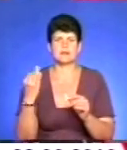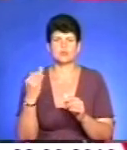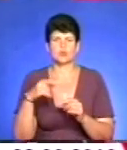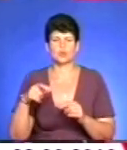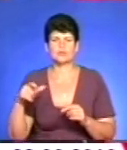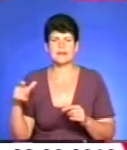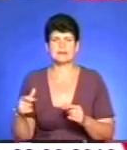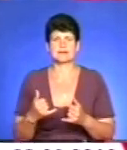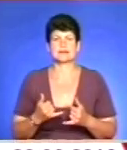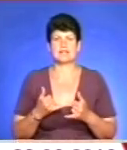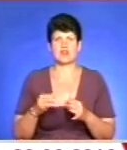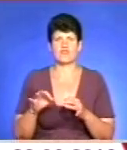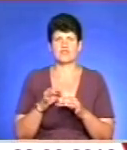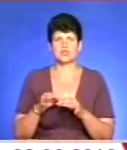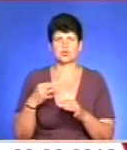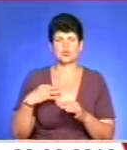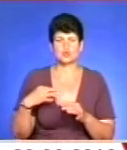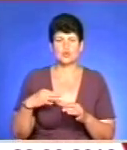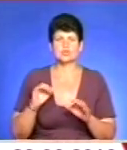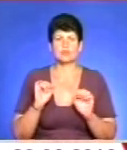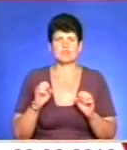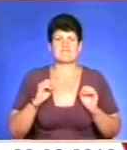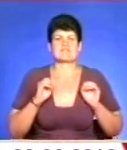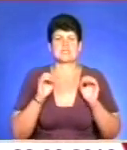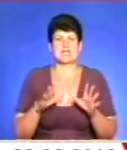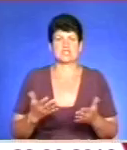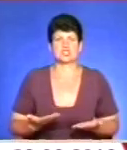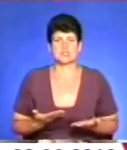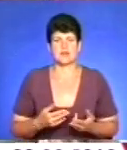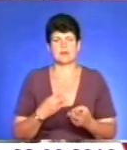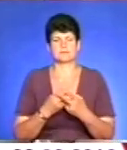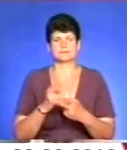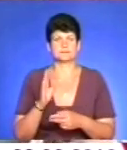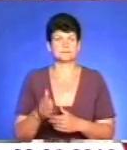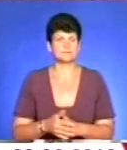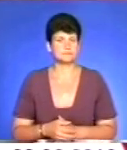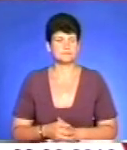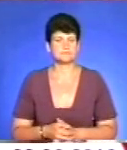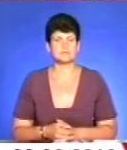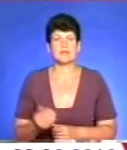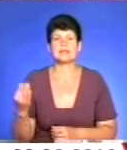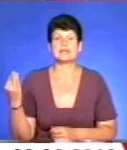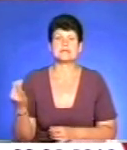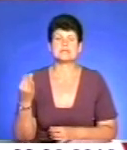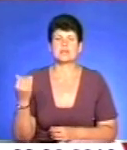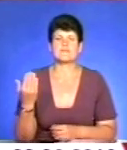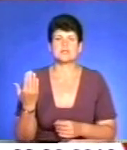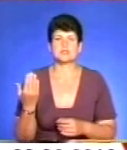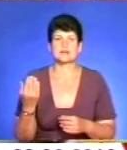які заради вишитої сорочки ладні були віддати життя чи піти під арешт. Як на мене, найцікавіша історія